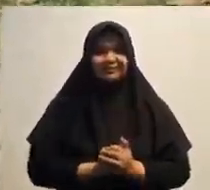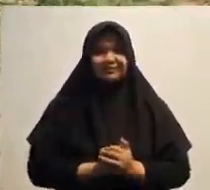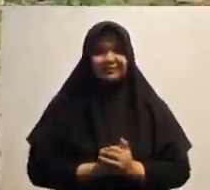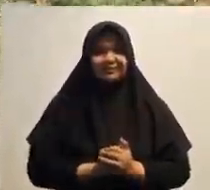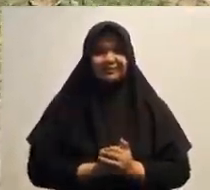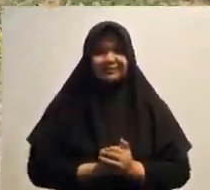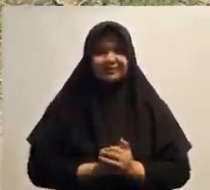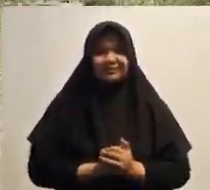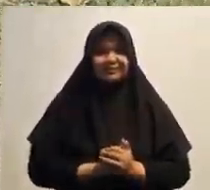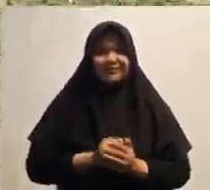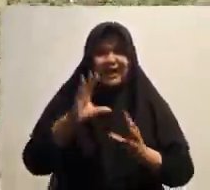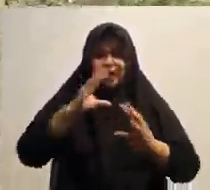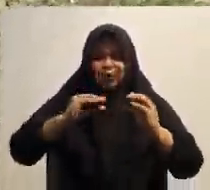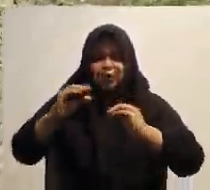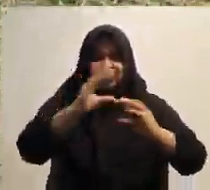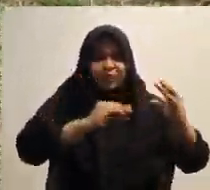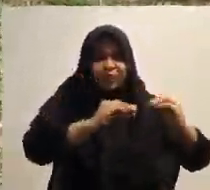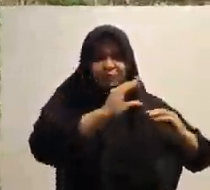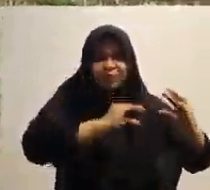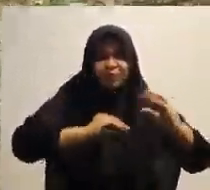enggak cumanya kita beli